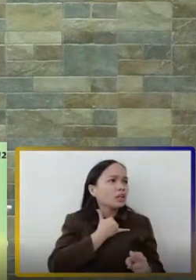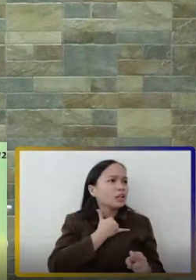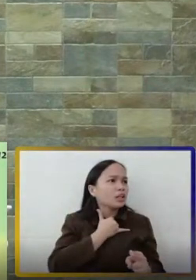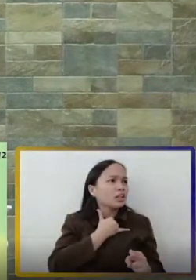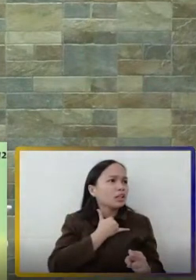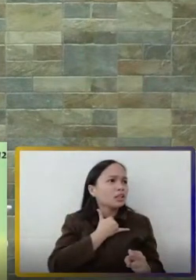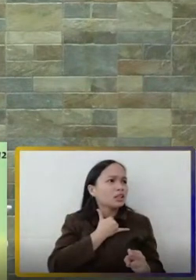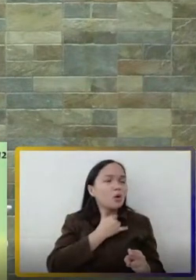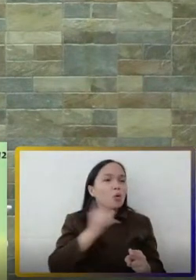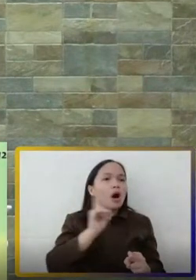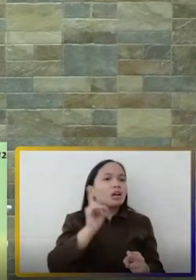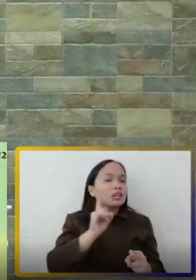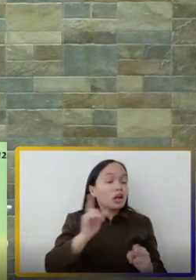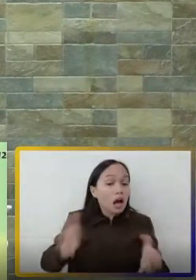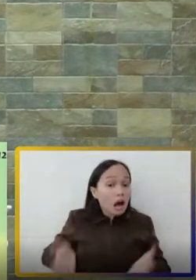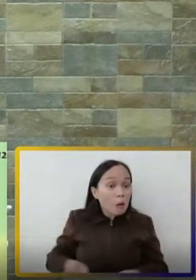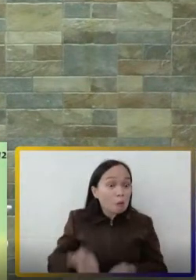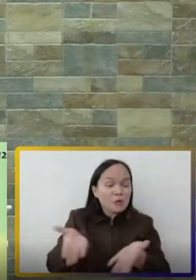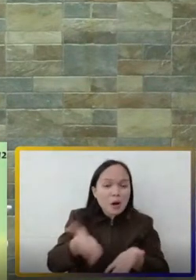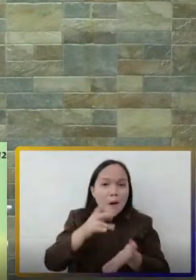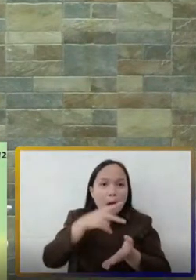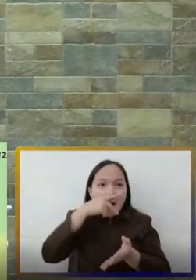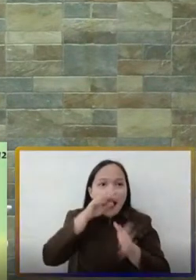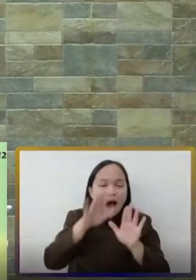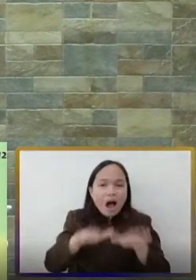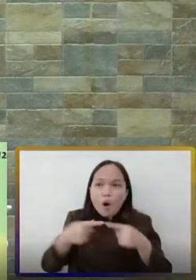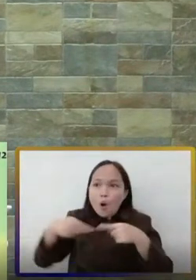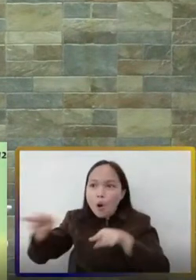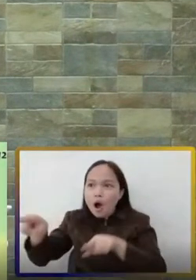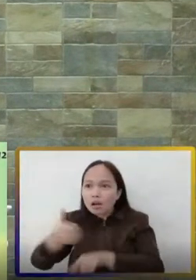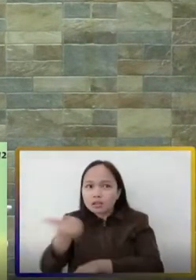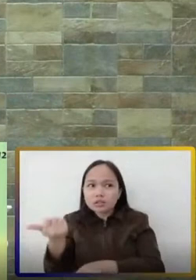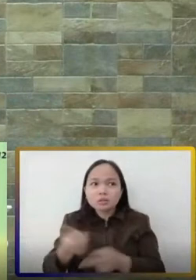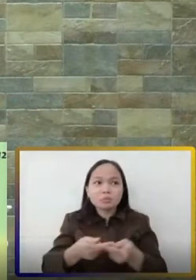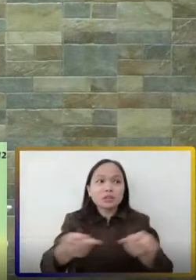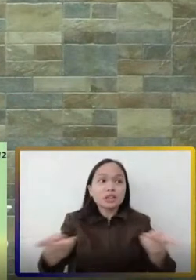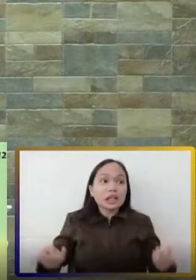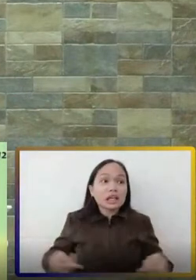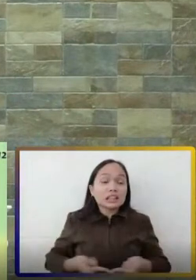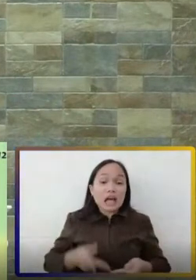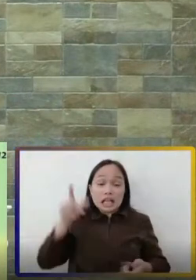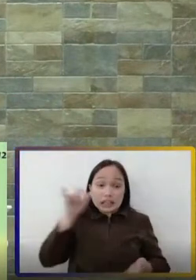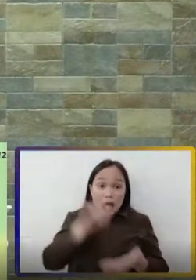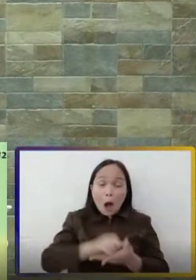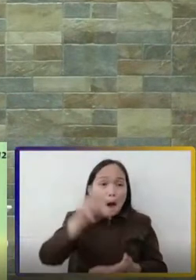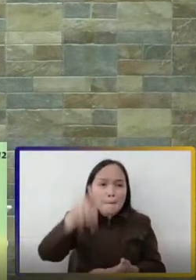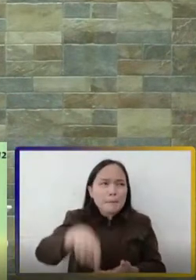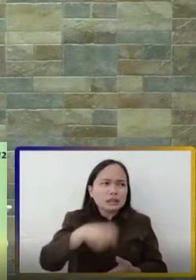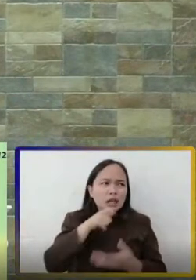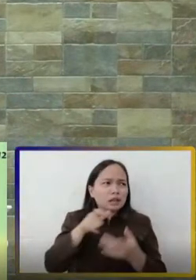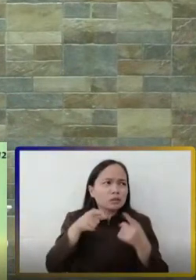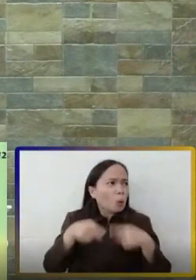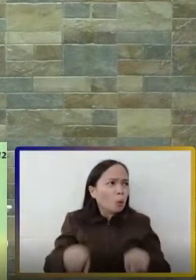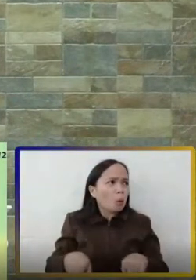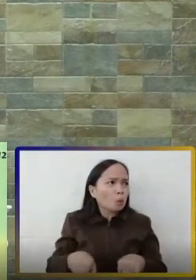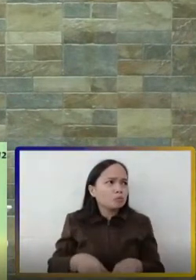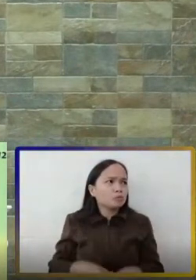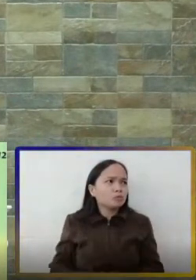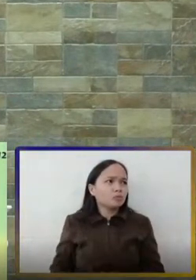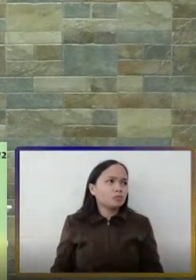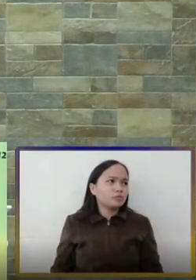Ano ang naghihikayat sila sa kanila para pumunta sila sa isang lugar na ganito na hindi pa naman nararapat sa kanila?